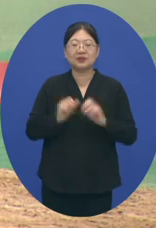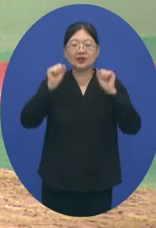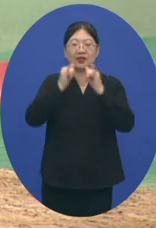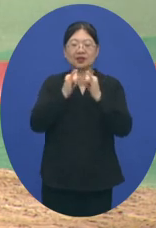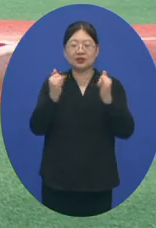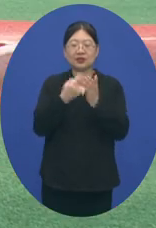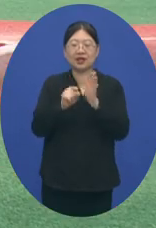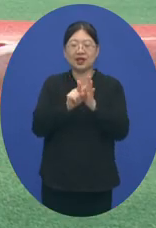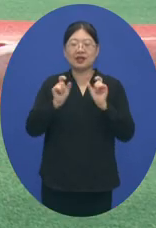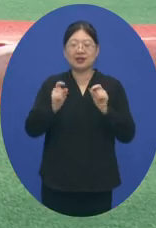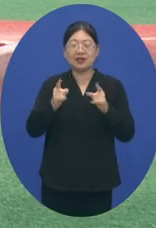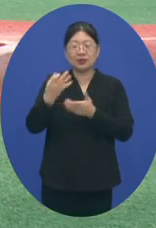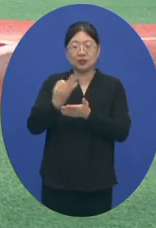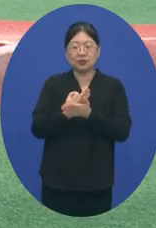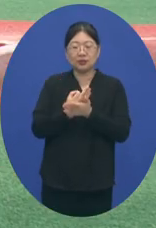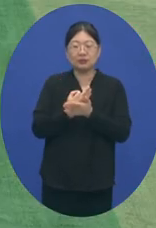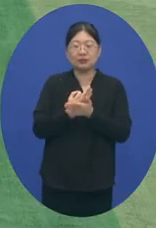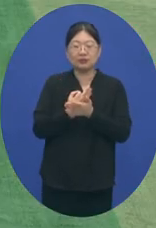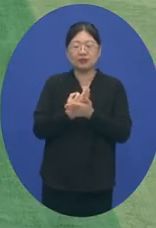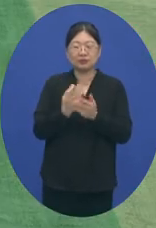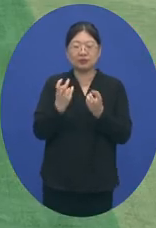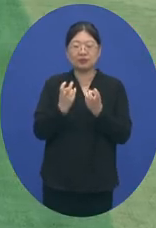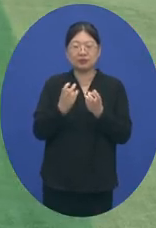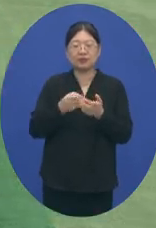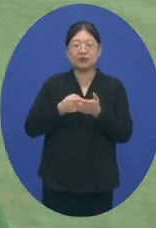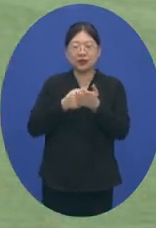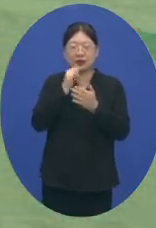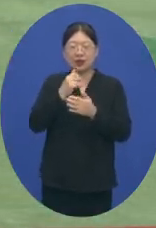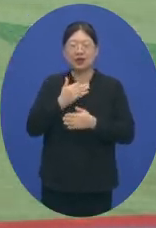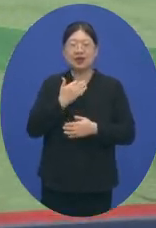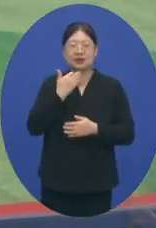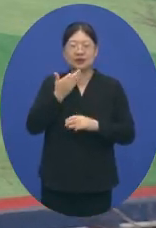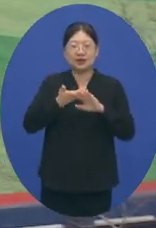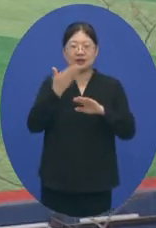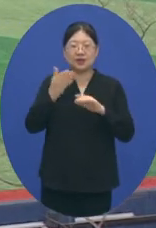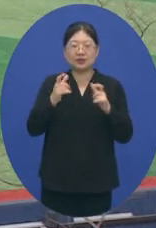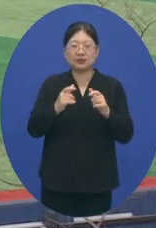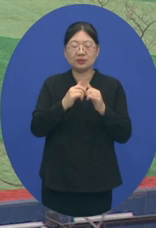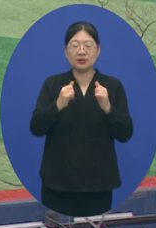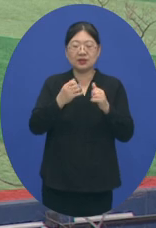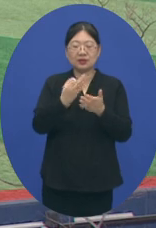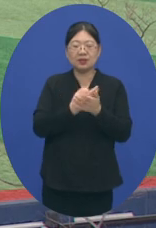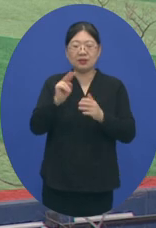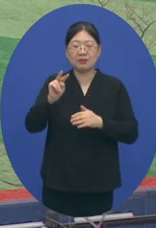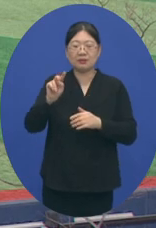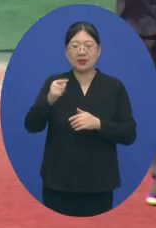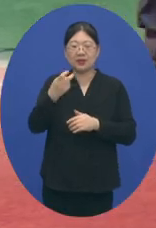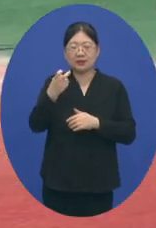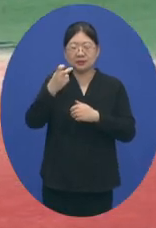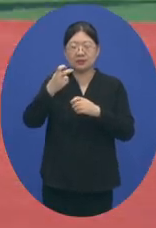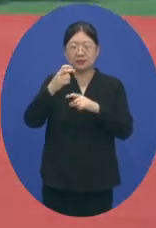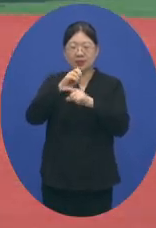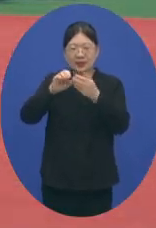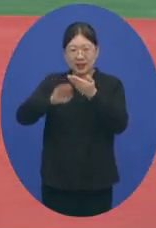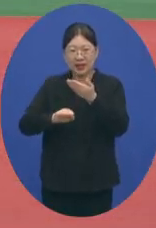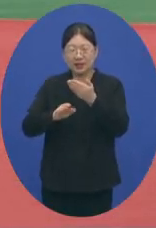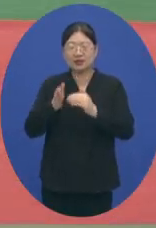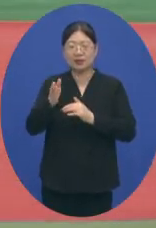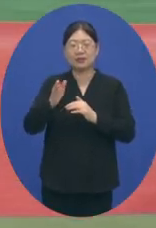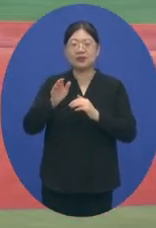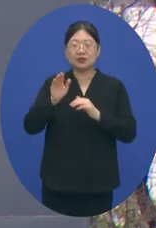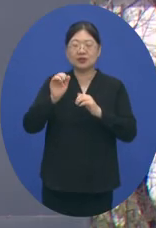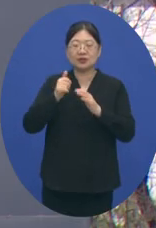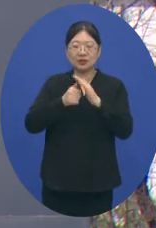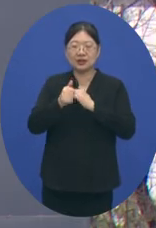한 기회소득도 추진하고 있습니다. 19세 이상 중위소득 120% 이하인 전문 선수가 대상인데